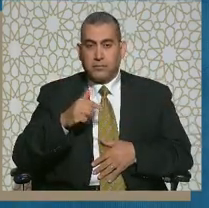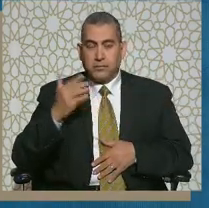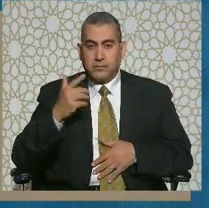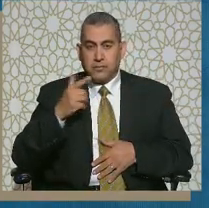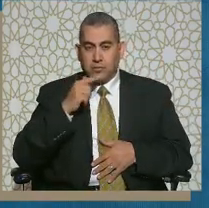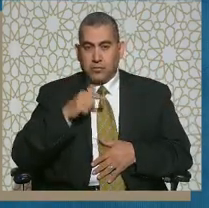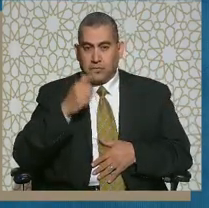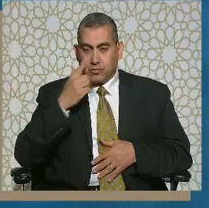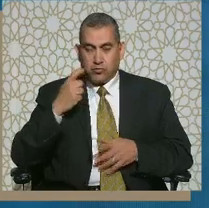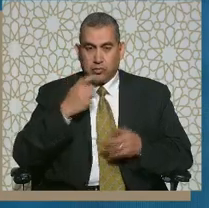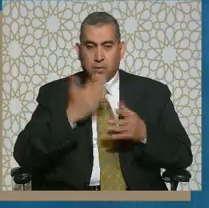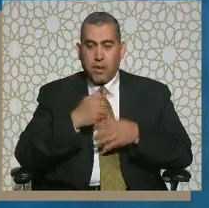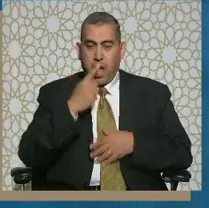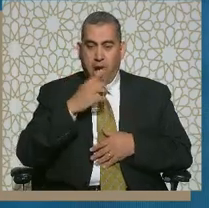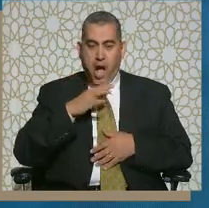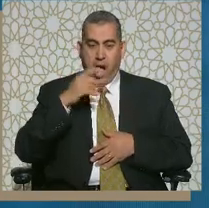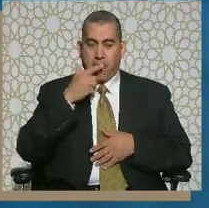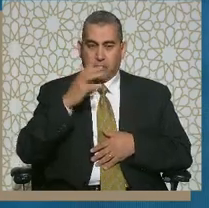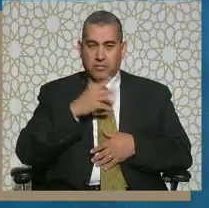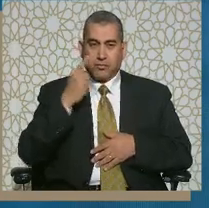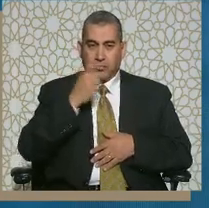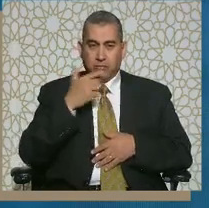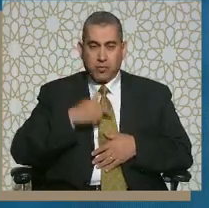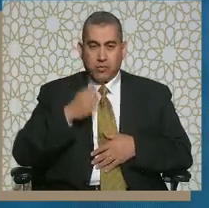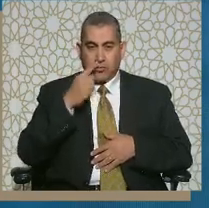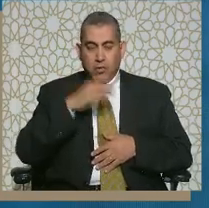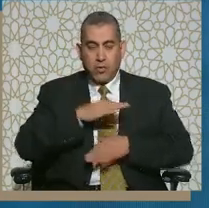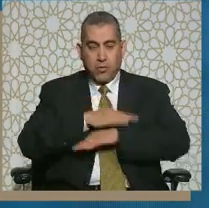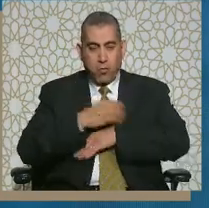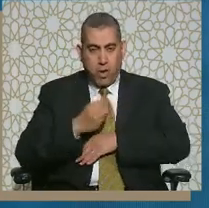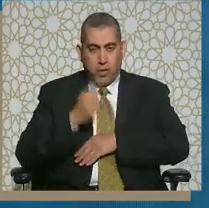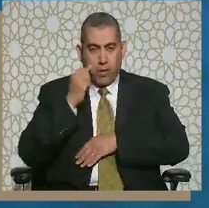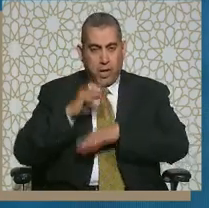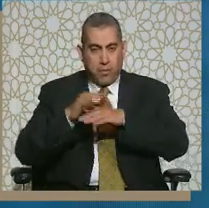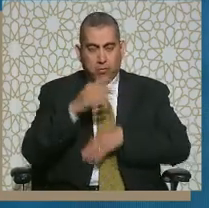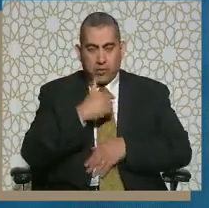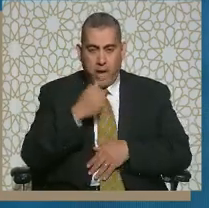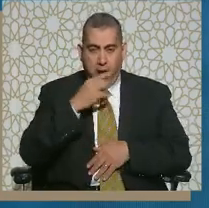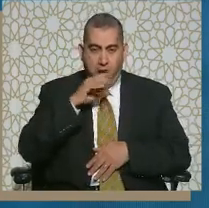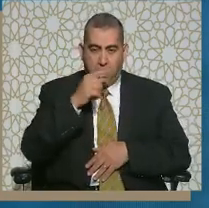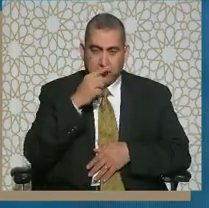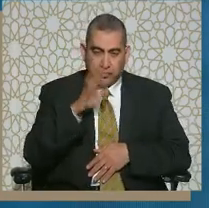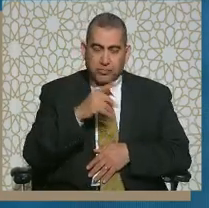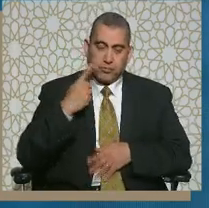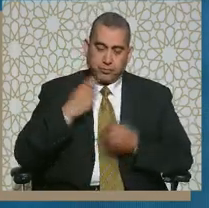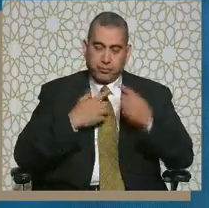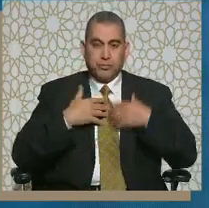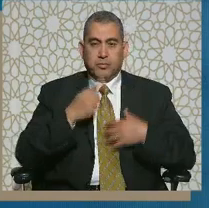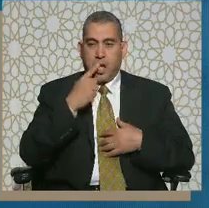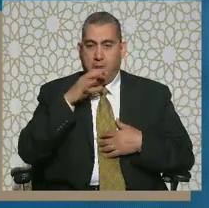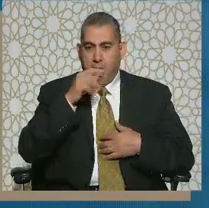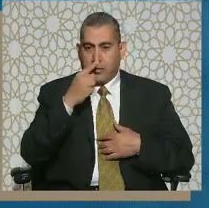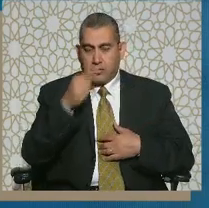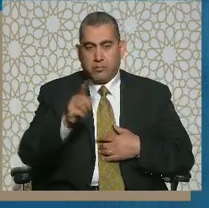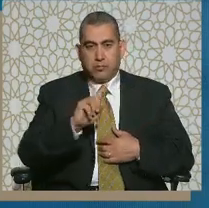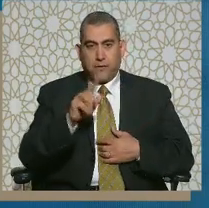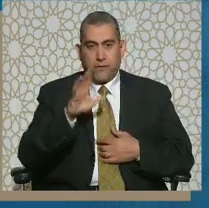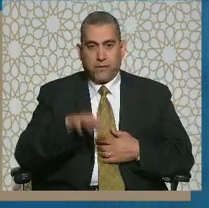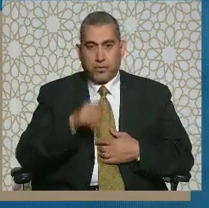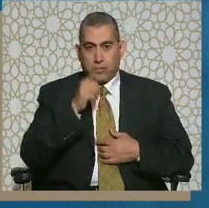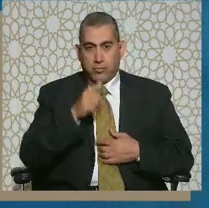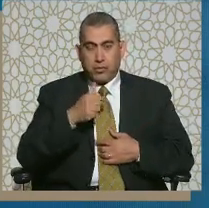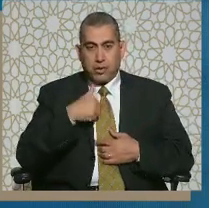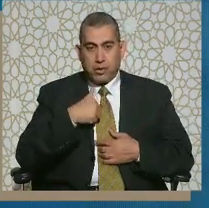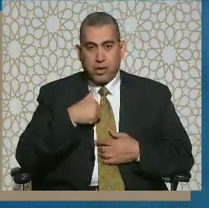هذا فقد يؤثر ده على حسن ادبه مع عباده العباده بس دي كل الحكايه انا